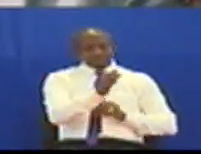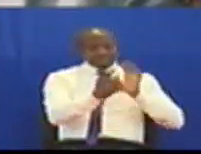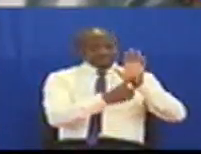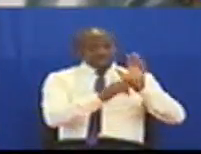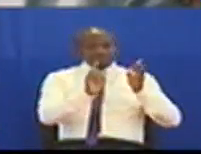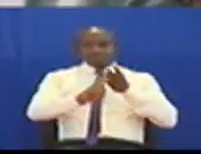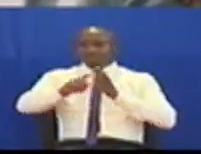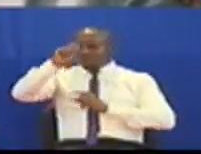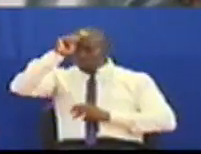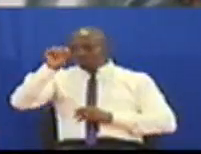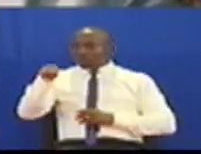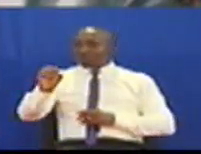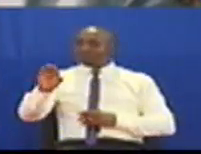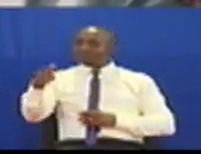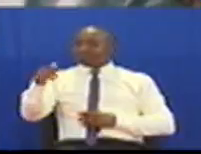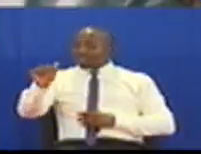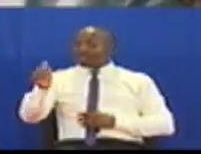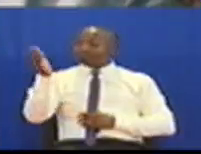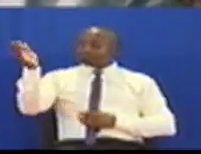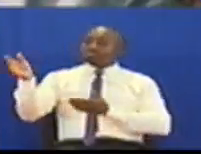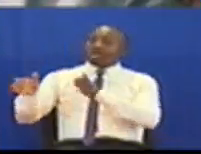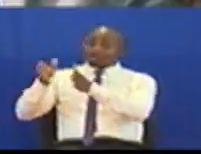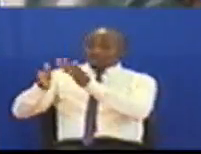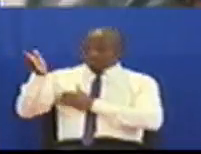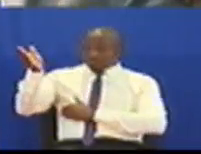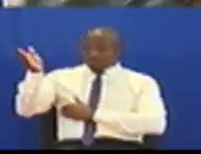Mheshimiwa Mafta Abdalla na Chuma ajiandae.